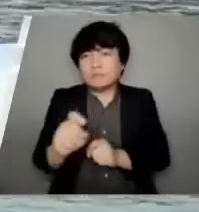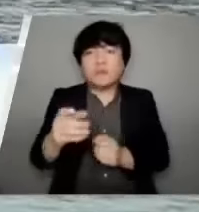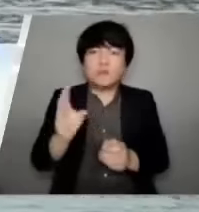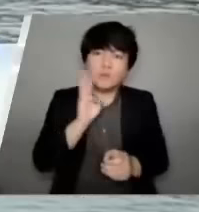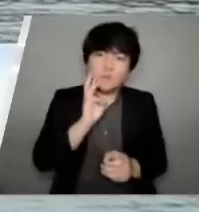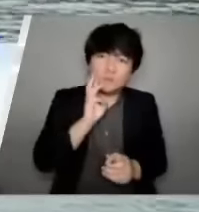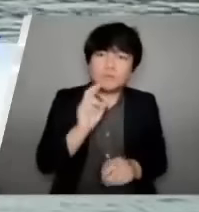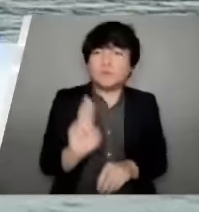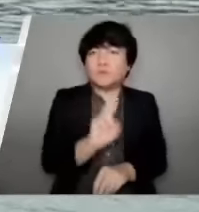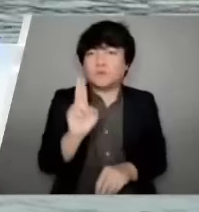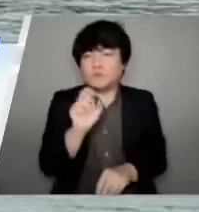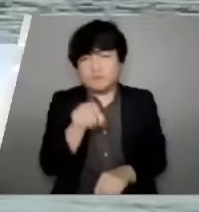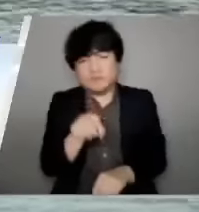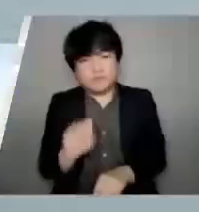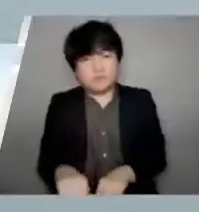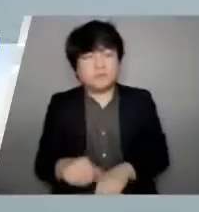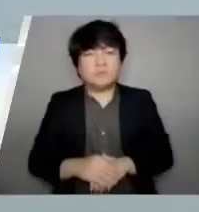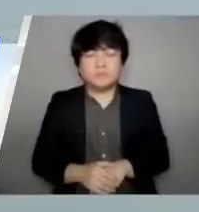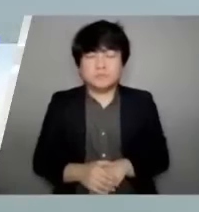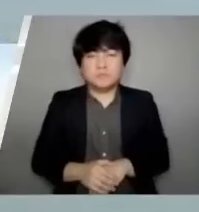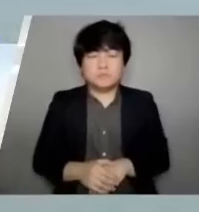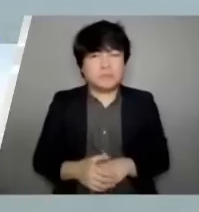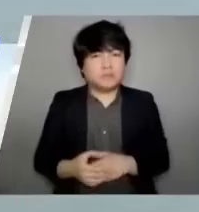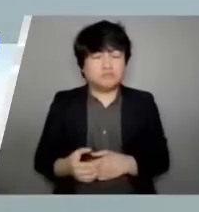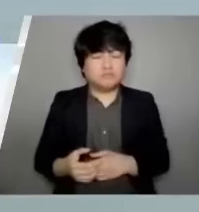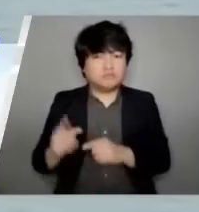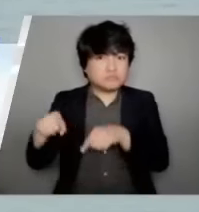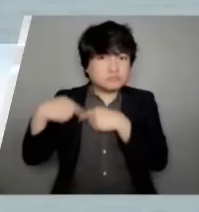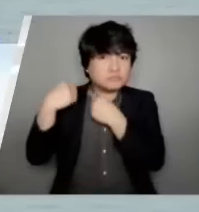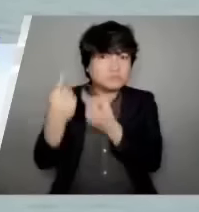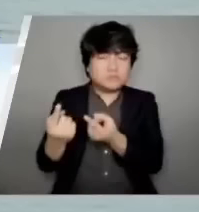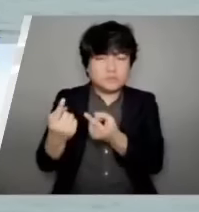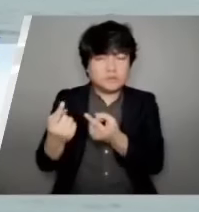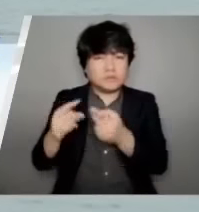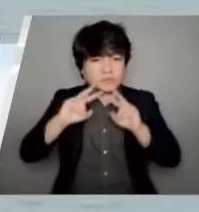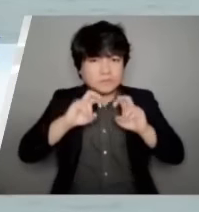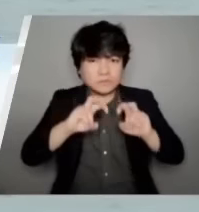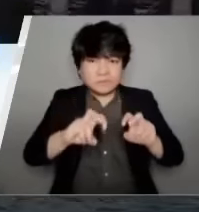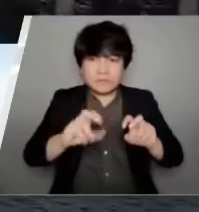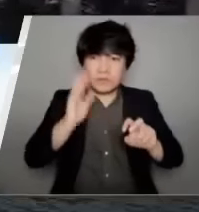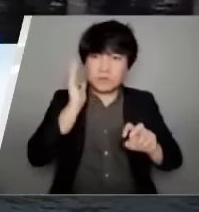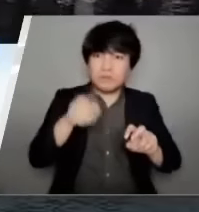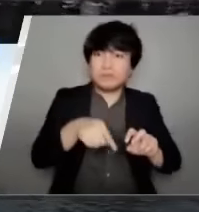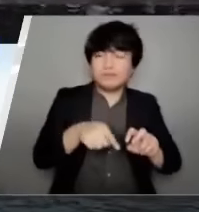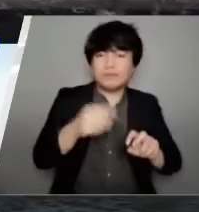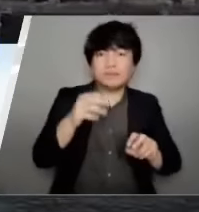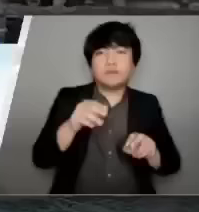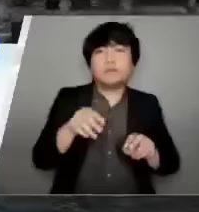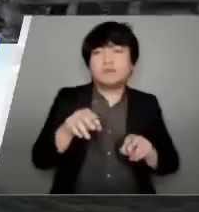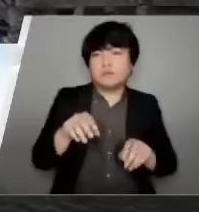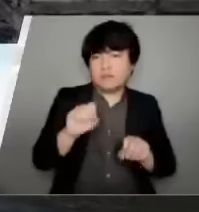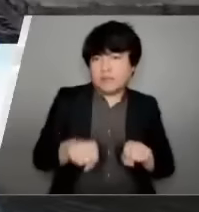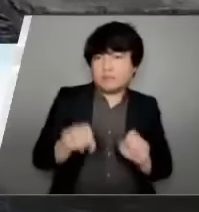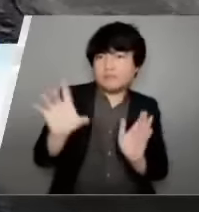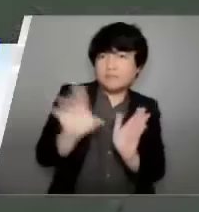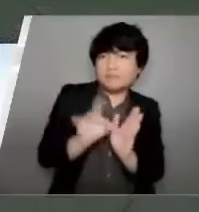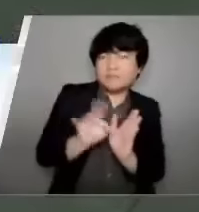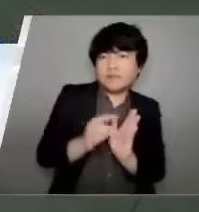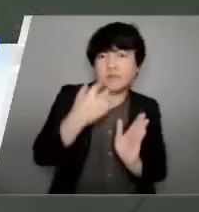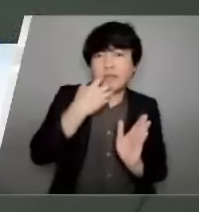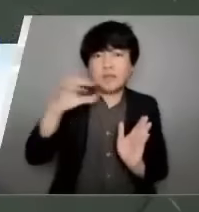lawa. Sa nakalipas na mga taon, pinag-aaralan na rin itong mapagkukunan ng supply ng enerhiya. Gaya ng floating solar project na